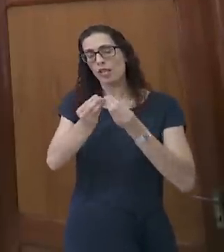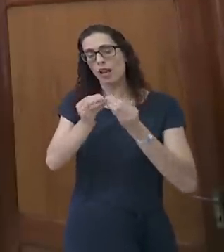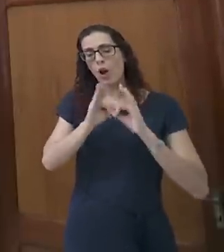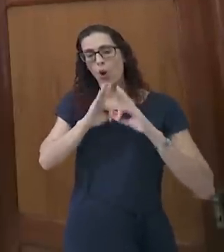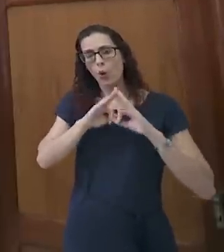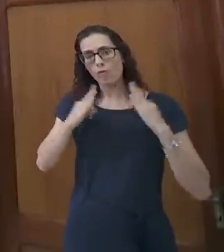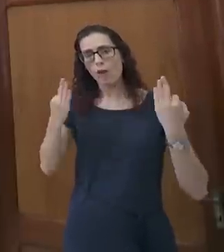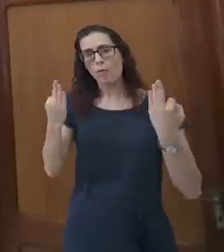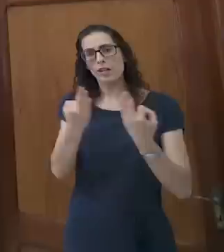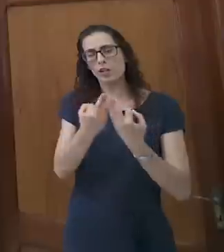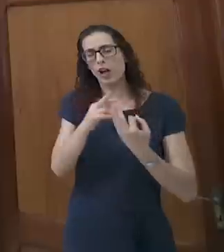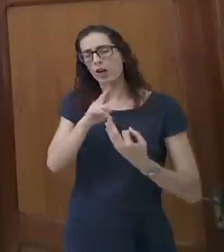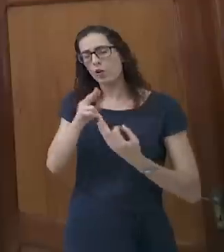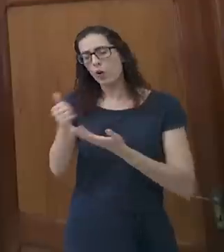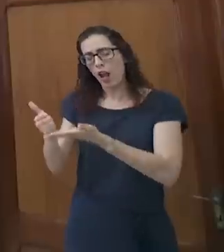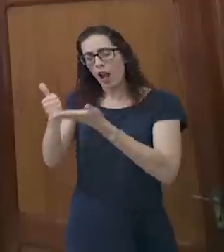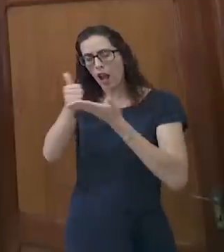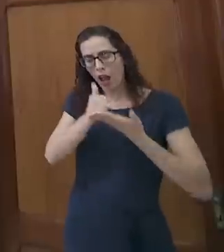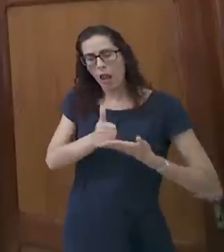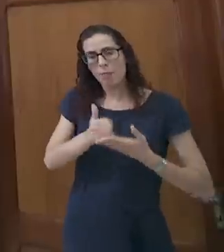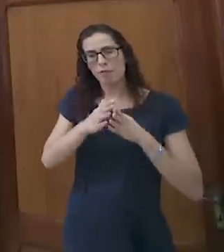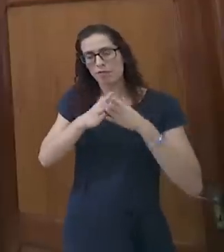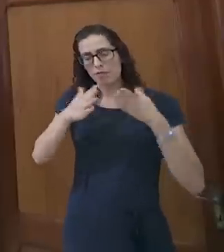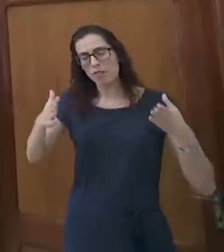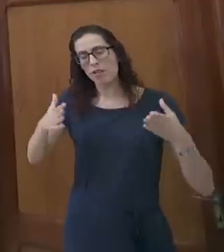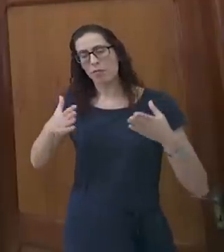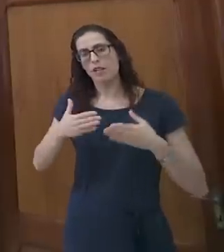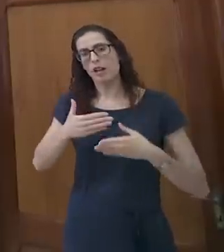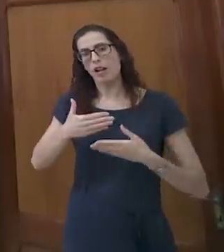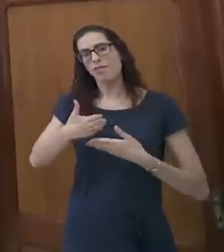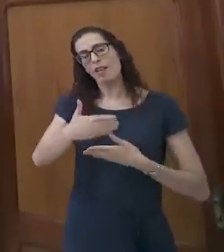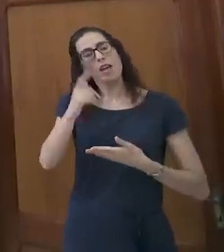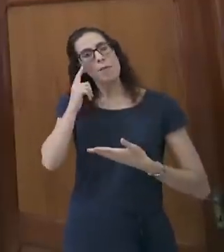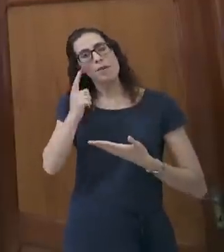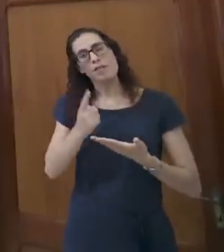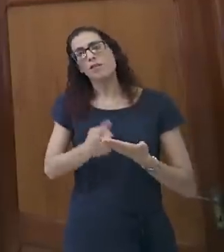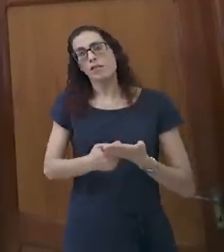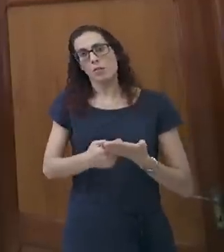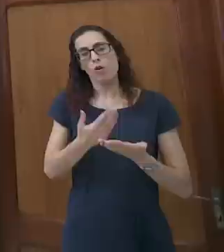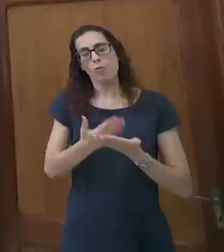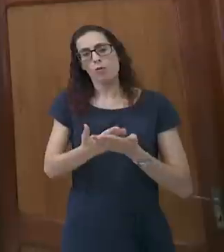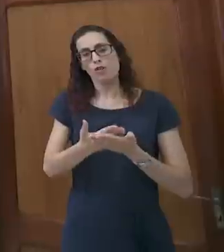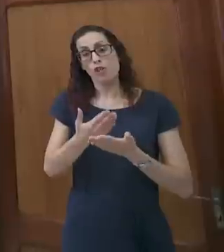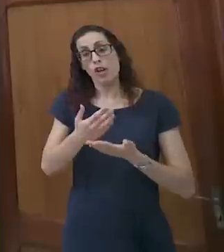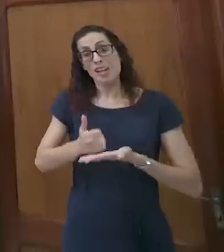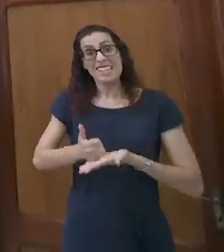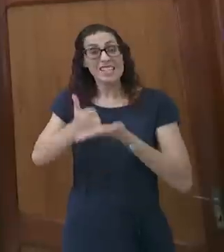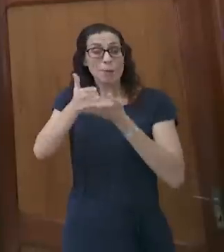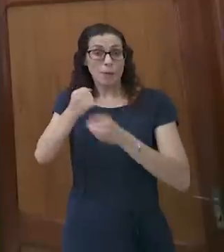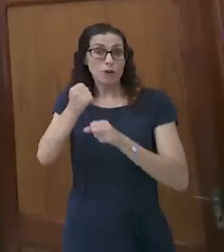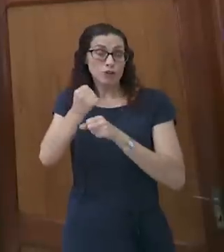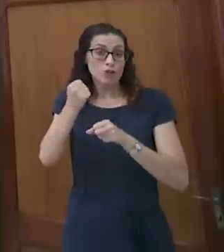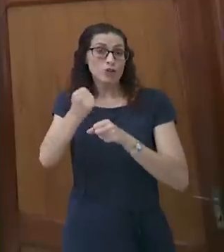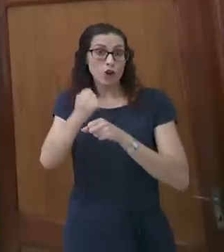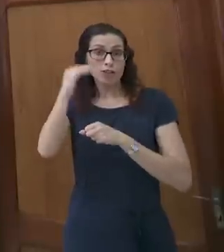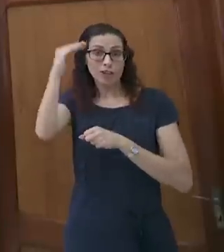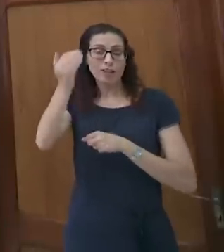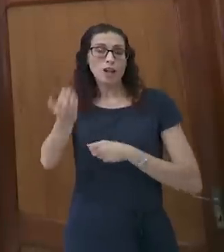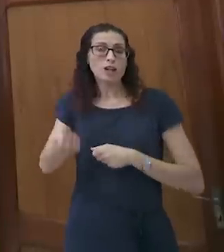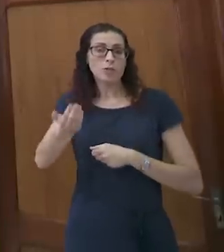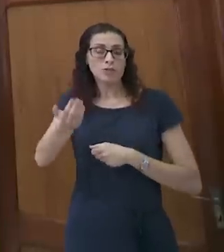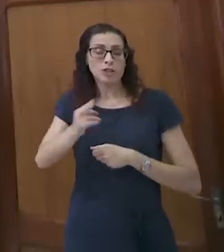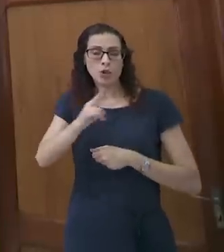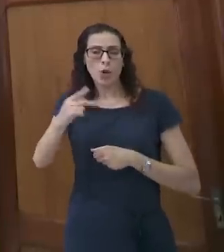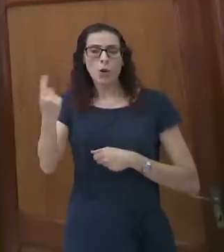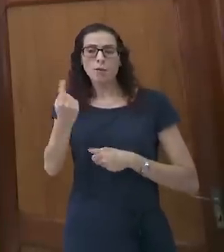dejjem isibhom hemm biex jgħinu u jissapportjaw il-ħidma tad-dar tal-Providenza u mhux linqas lil dawk li qed